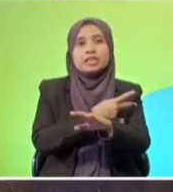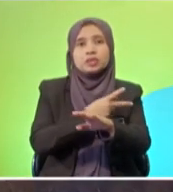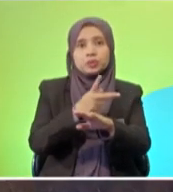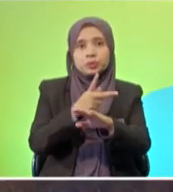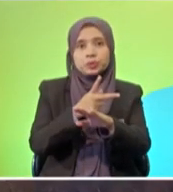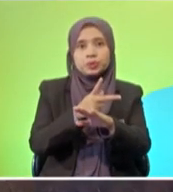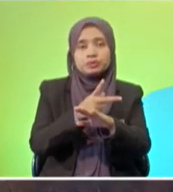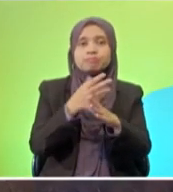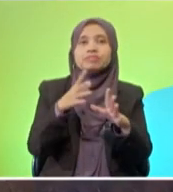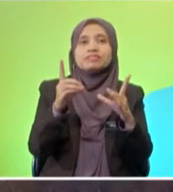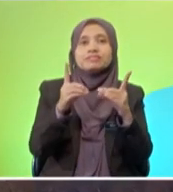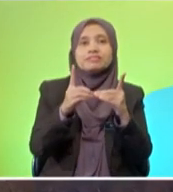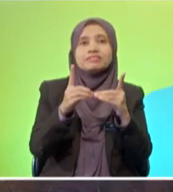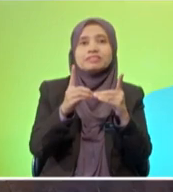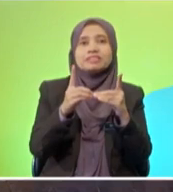saya